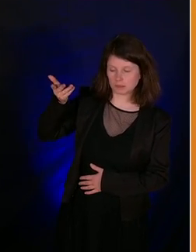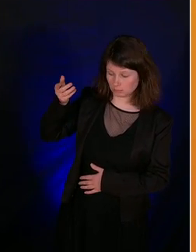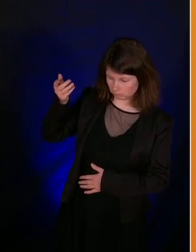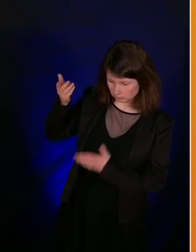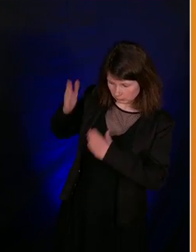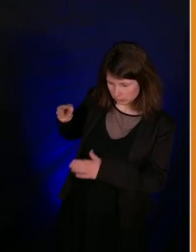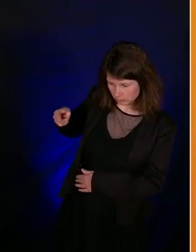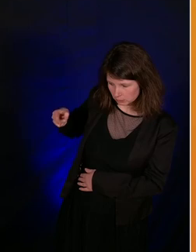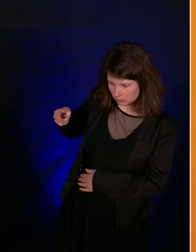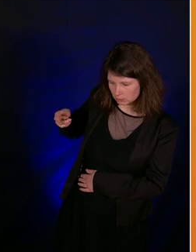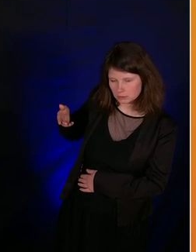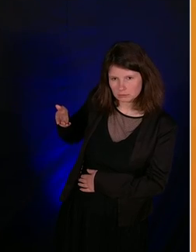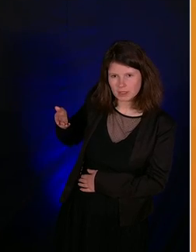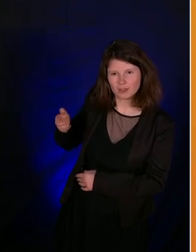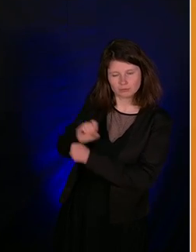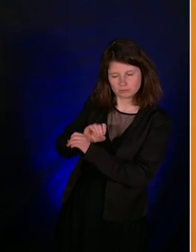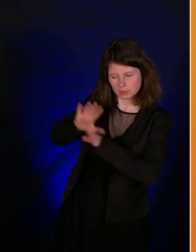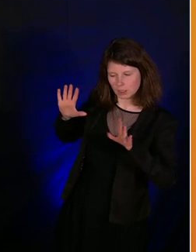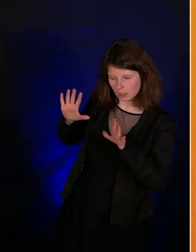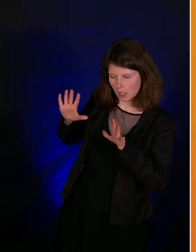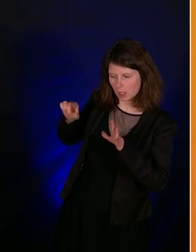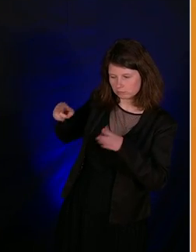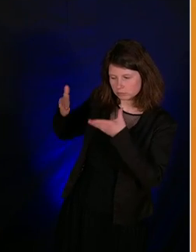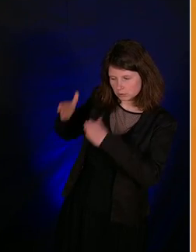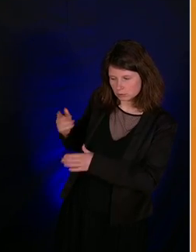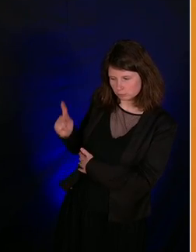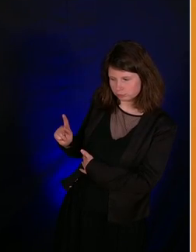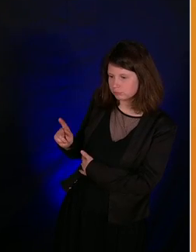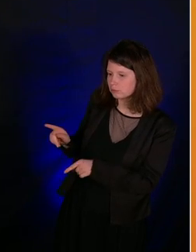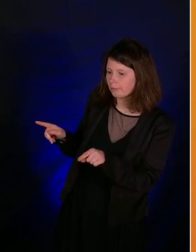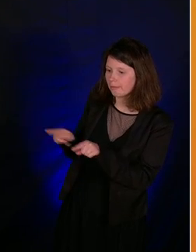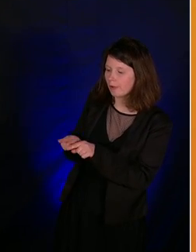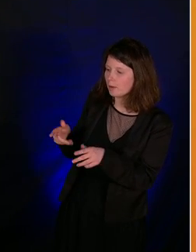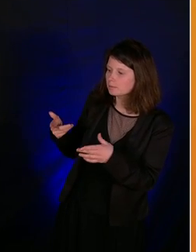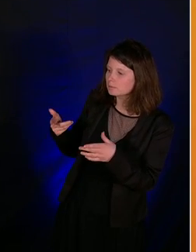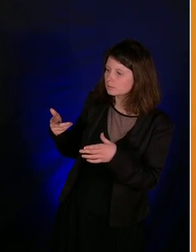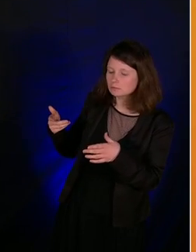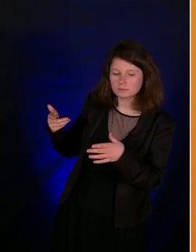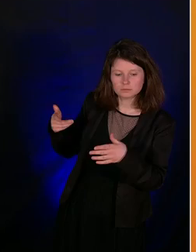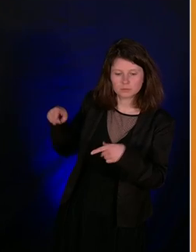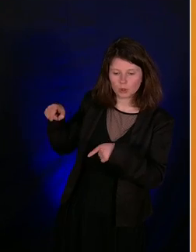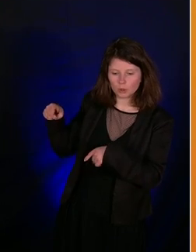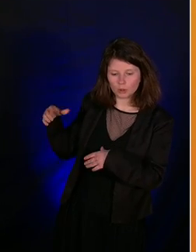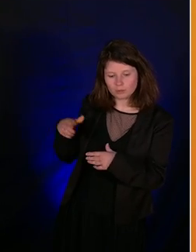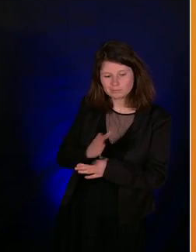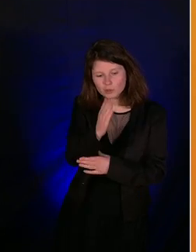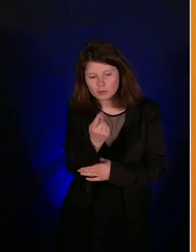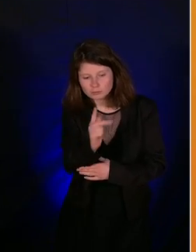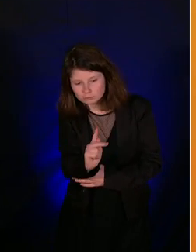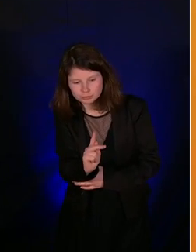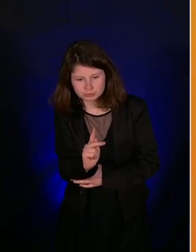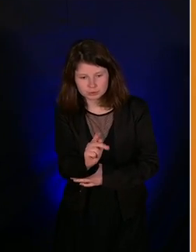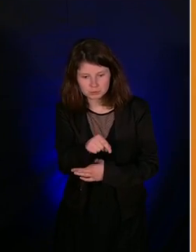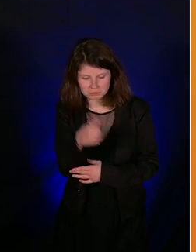positions prises par le gouvernement sur les centrales à charbon nétait que dogmatique et ne prenaient pas en compte la réponse aux besoins